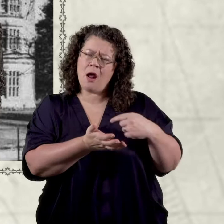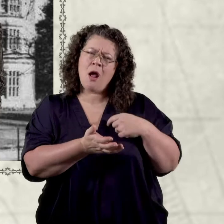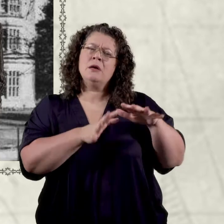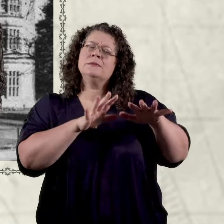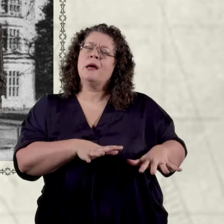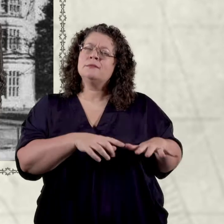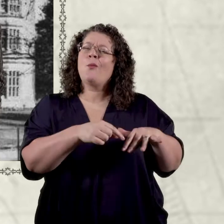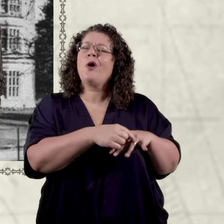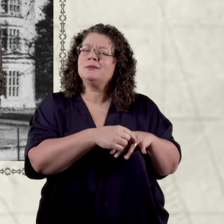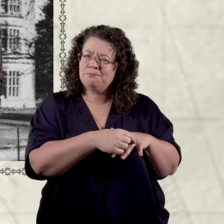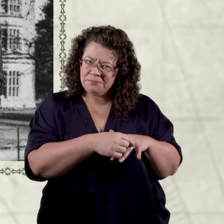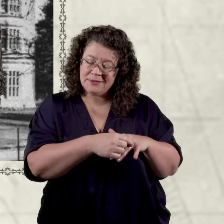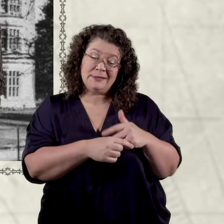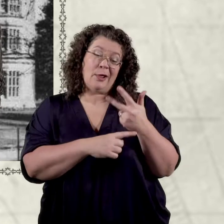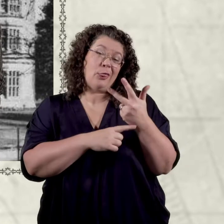lwch.